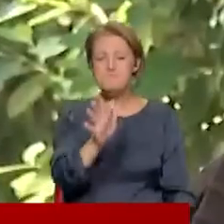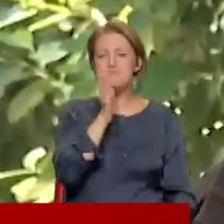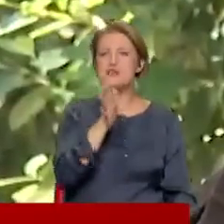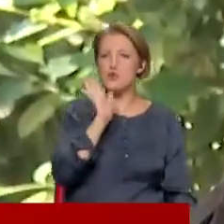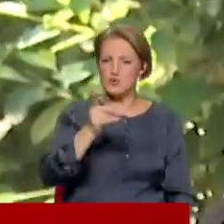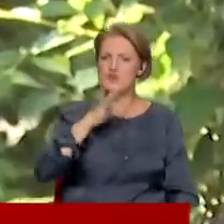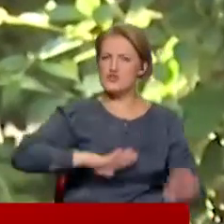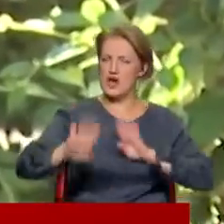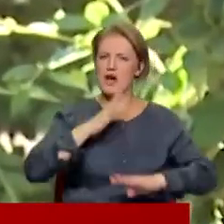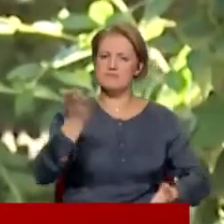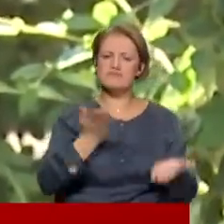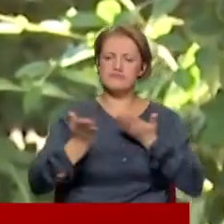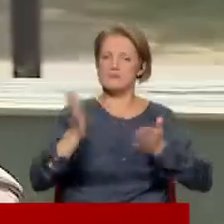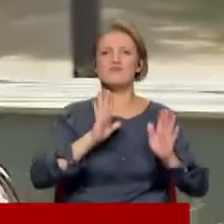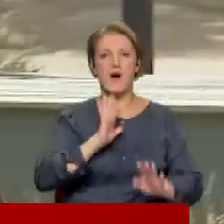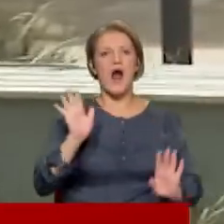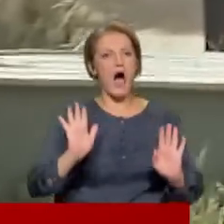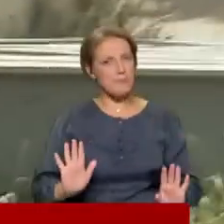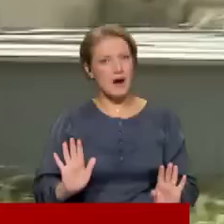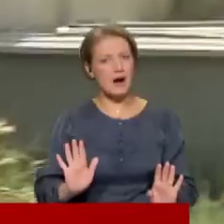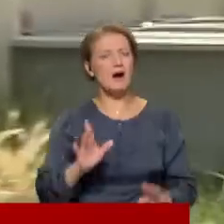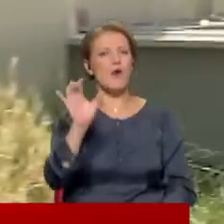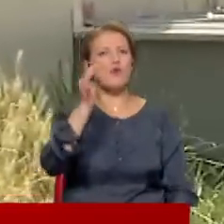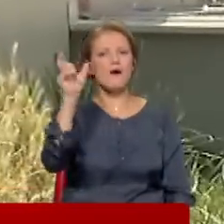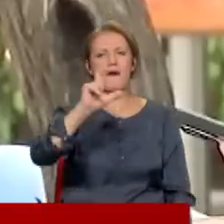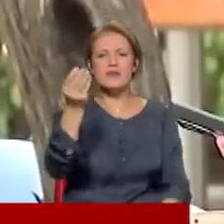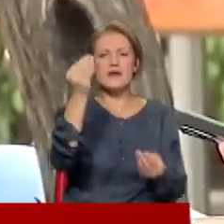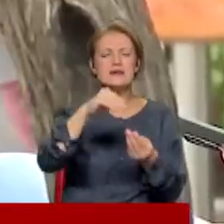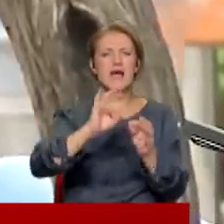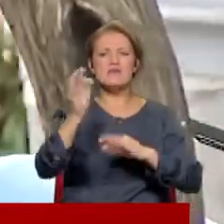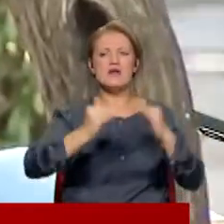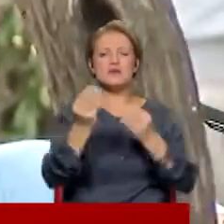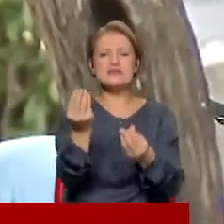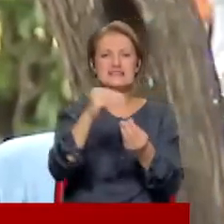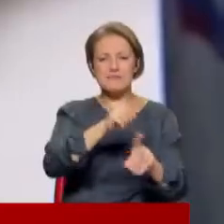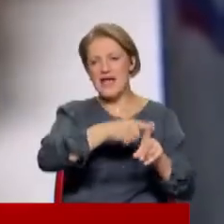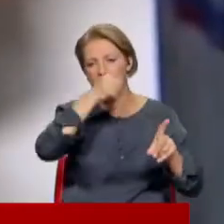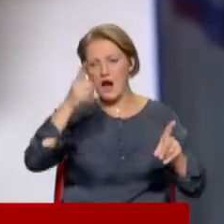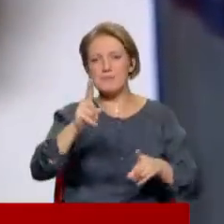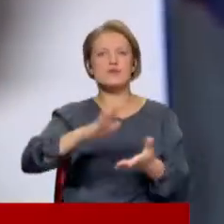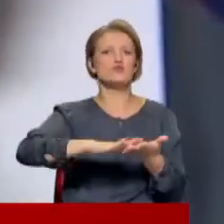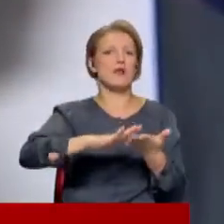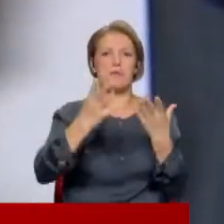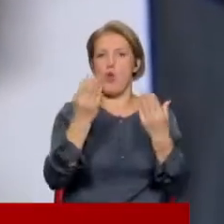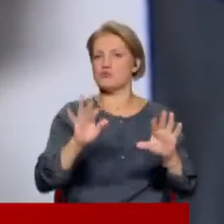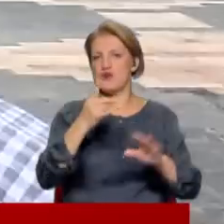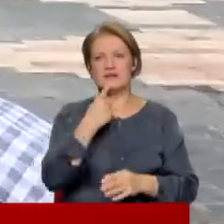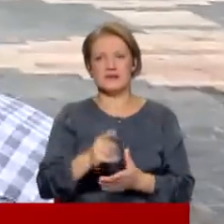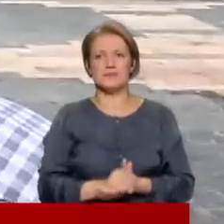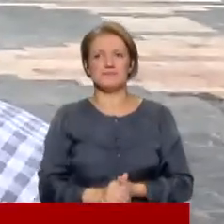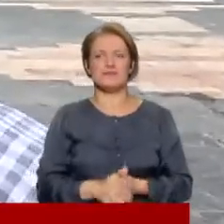biliyoruz şikayetler var bize de geliyor dedi. Ama Ocak ayında yapılacak enflasyon zammına kadar bir düzenleme olmayacağını